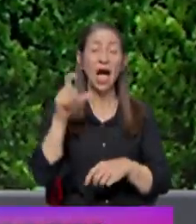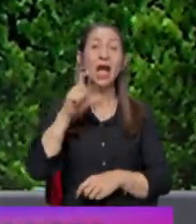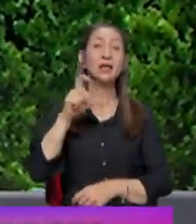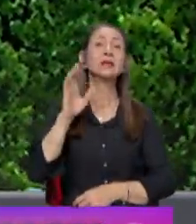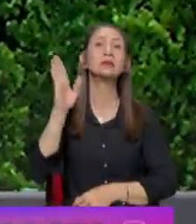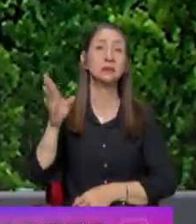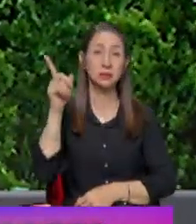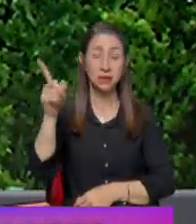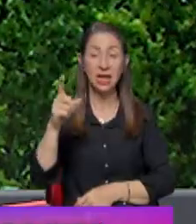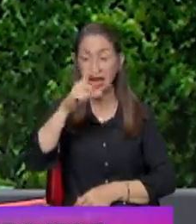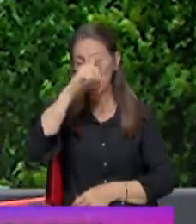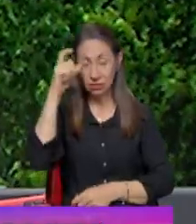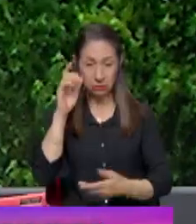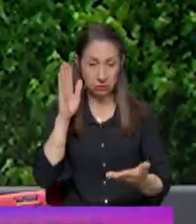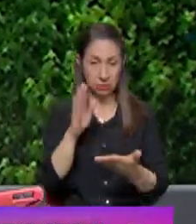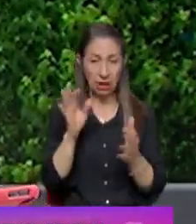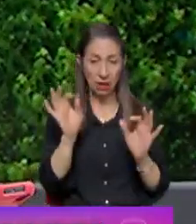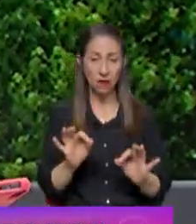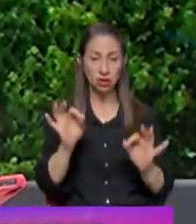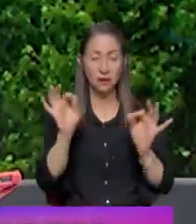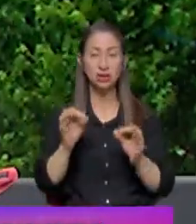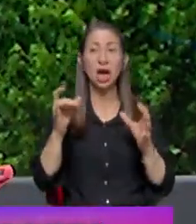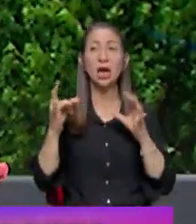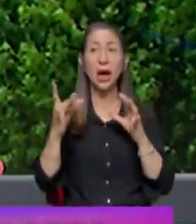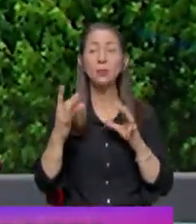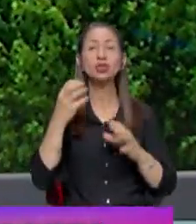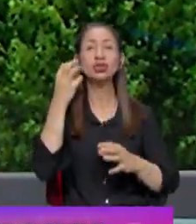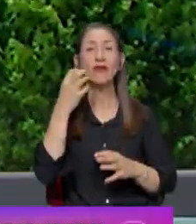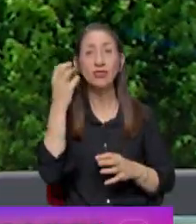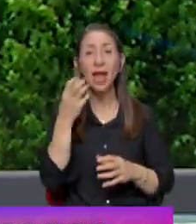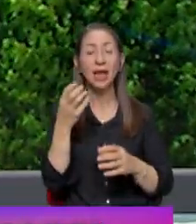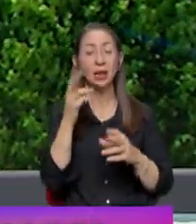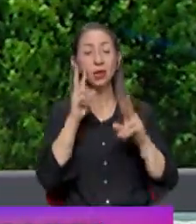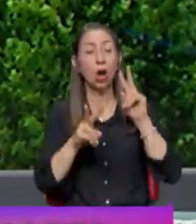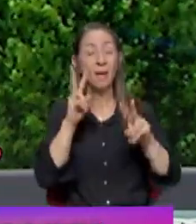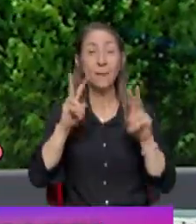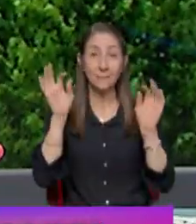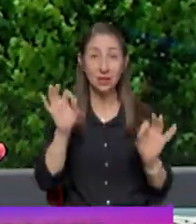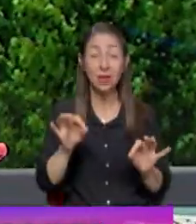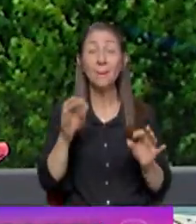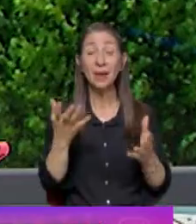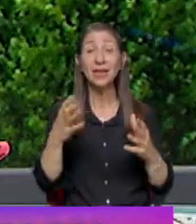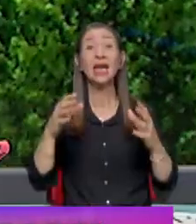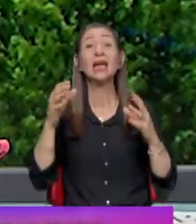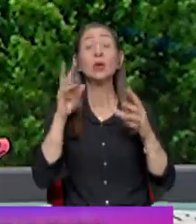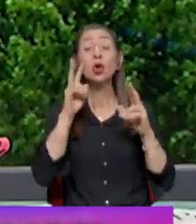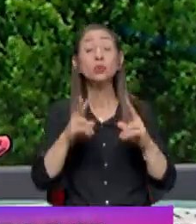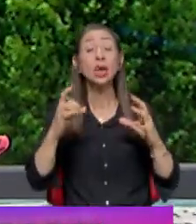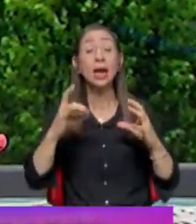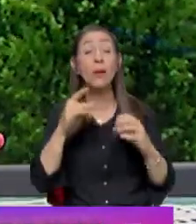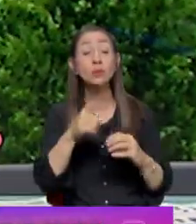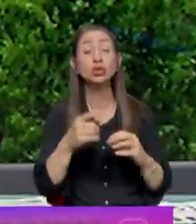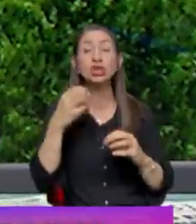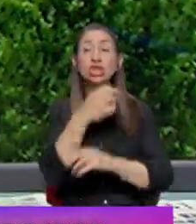doğru gidiyoruz. Yaz mevsimi, artık yavaş yavaş karpuzu şeftaliyi tezgahta görmeye başladık. Peki tezgahta gördüğümüz